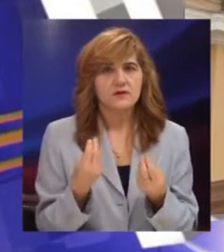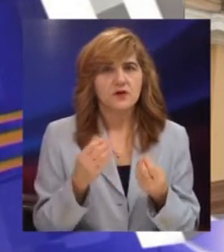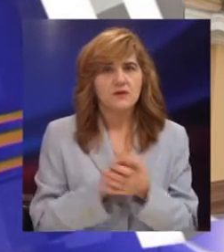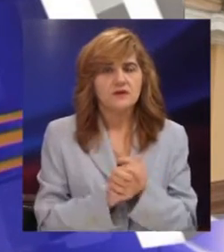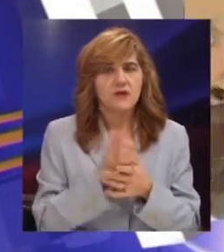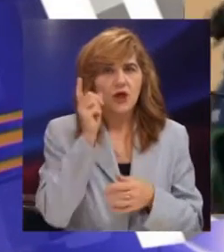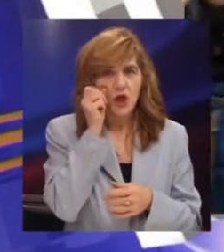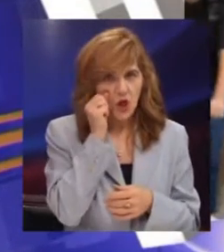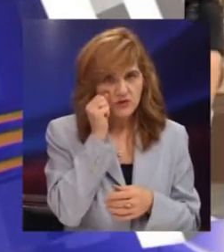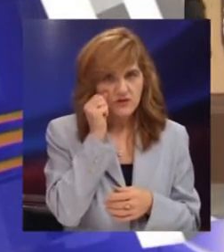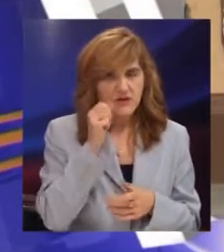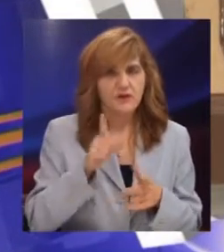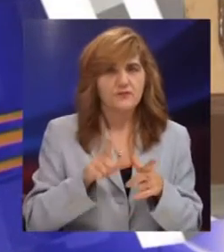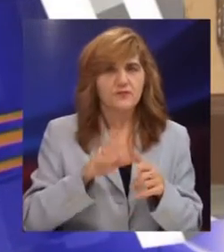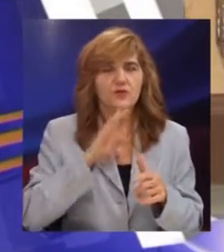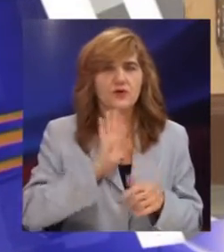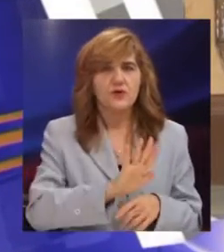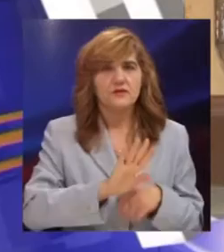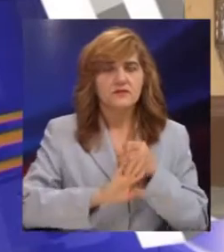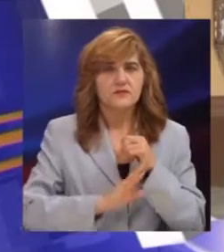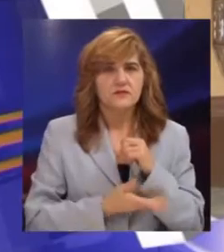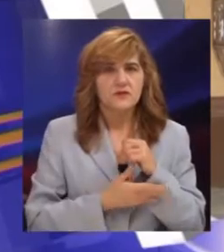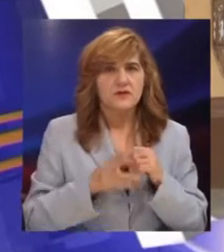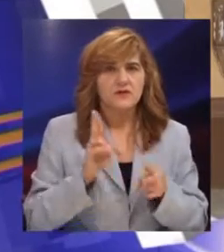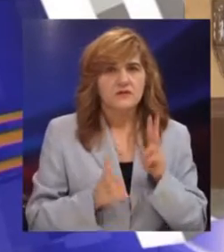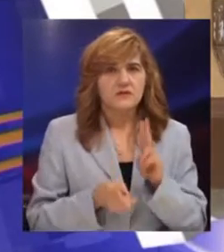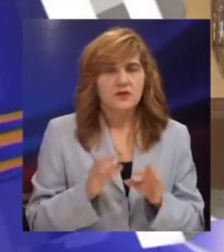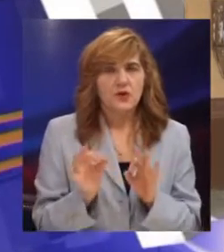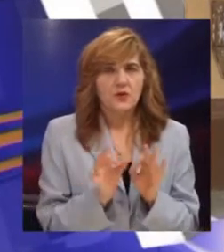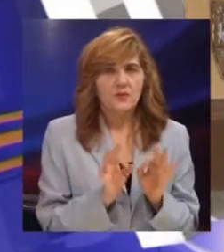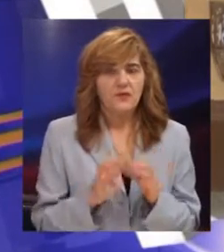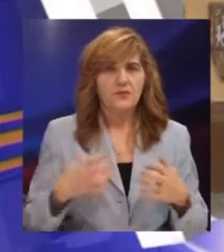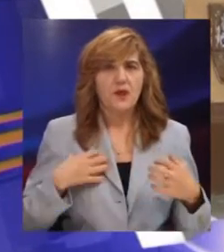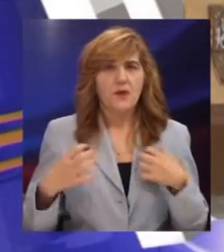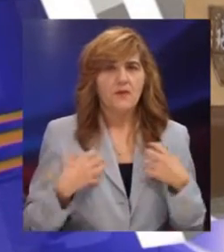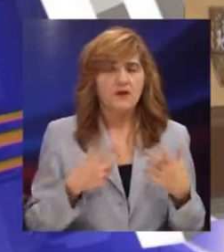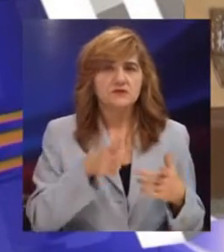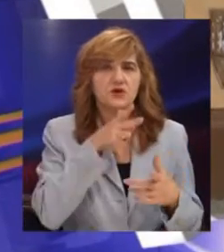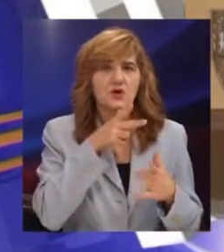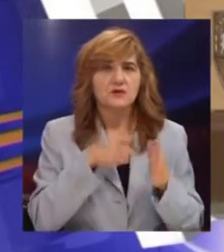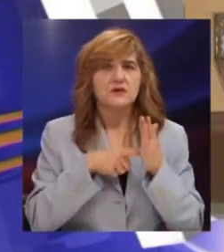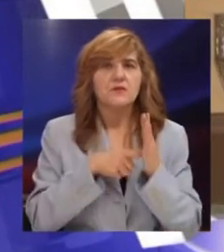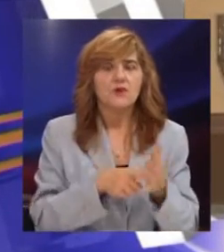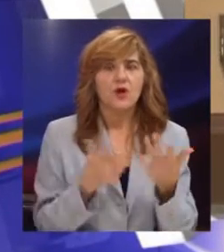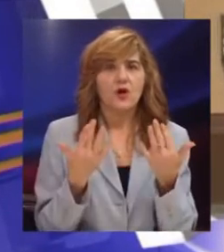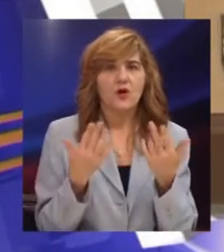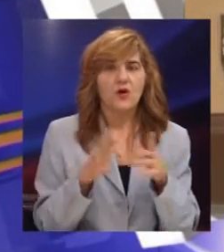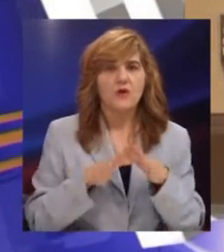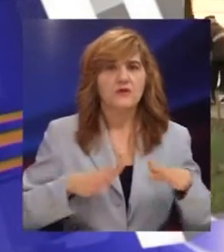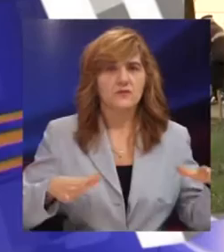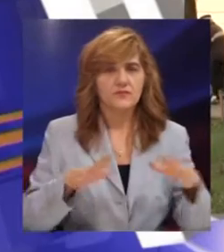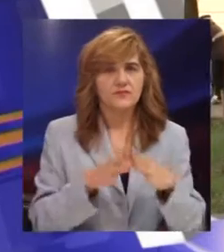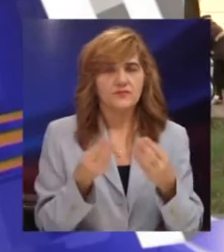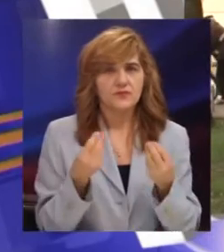saradnja roditelja. On je izjavio da učenici ovog odeljenja sa bivšim učiteljem pripremaju predstavu kojom žele maloj Gali da ukažu na to koliko im ona